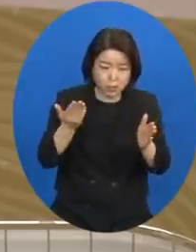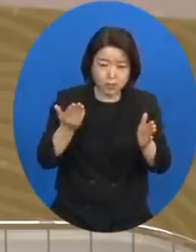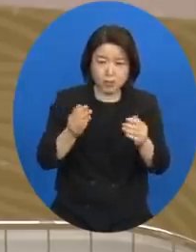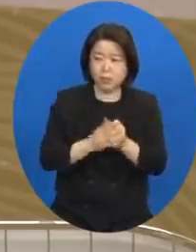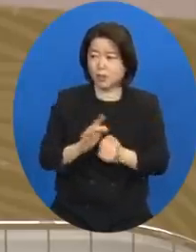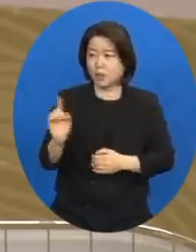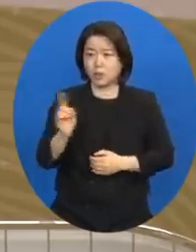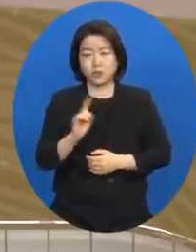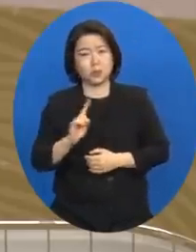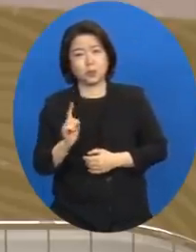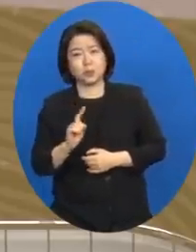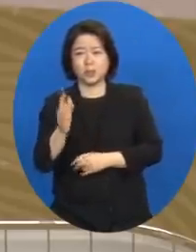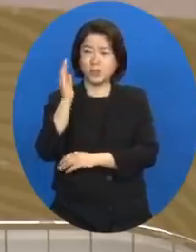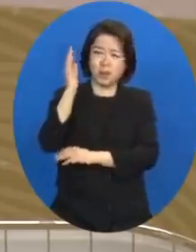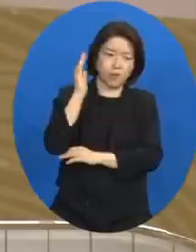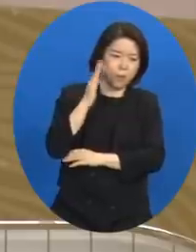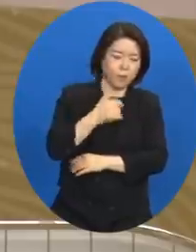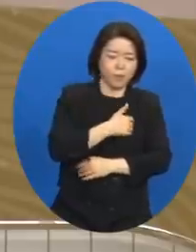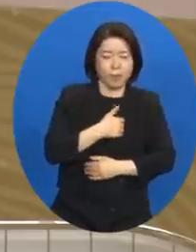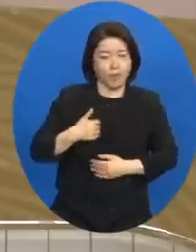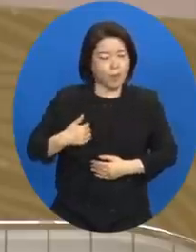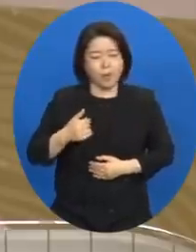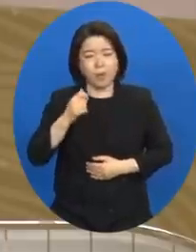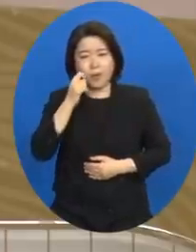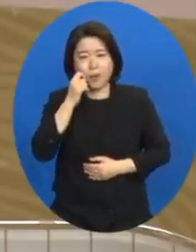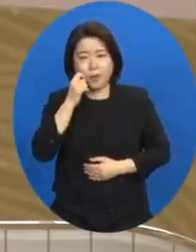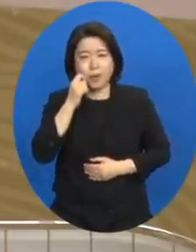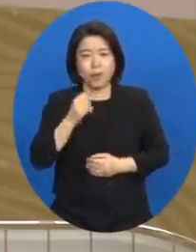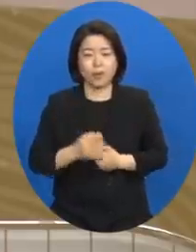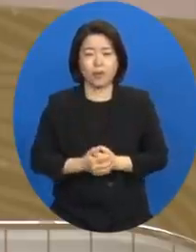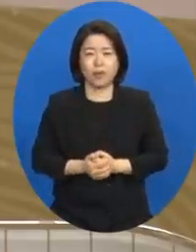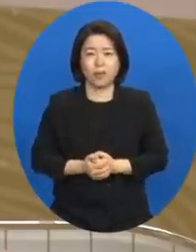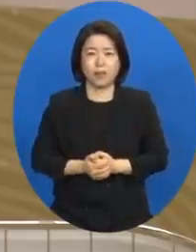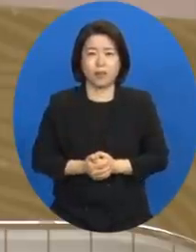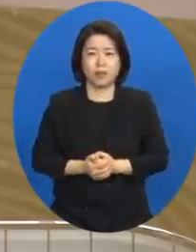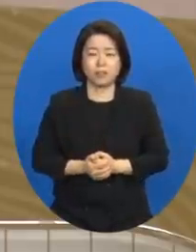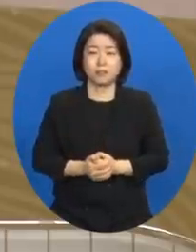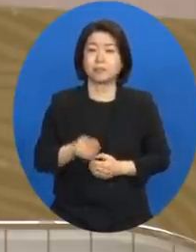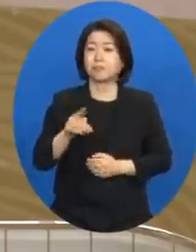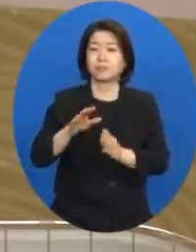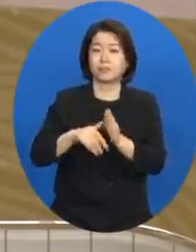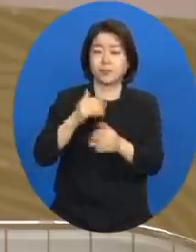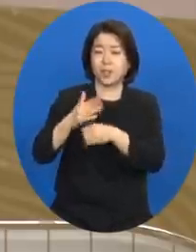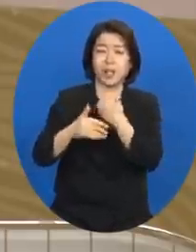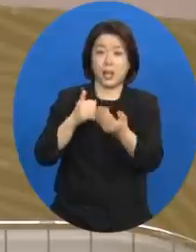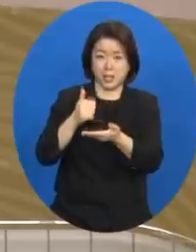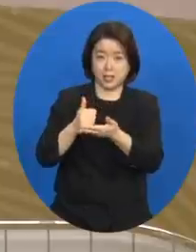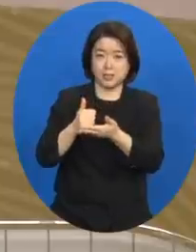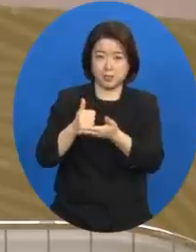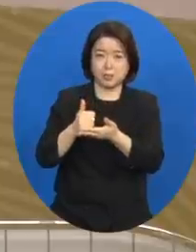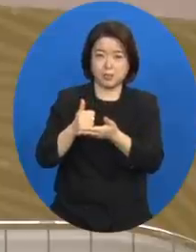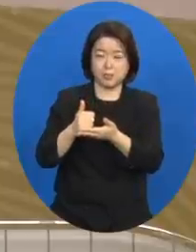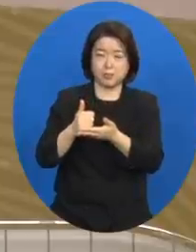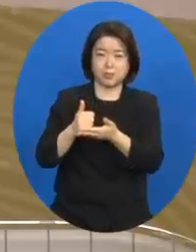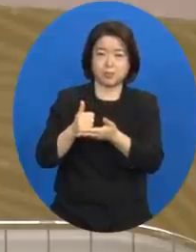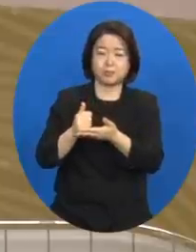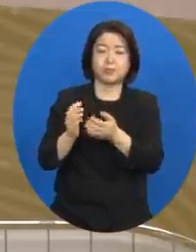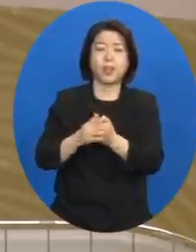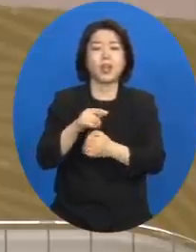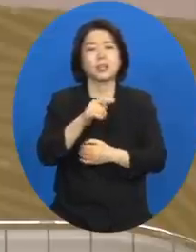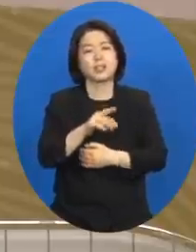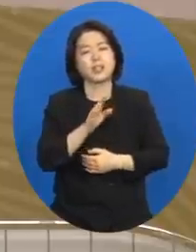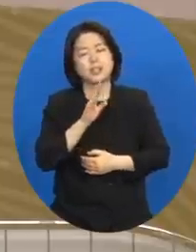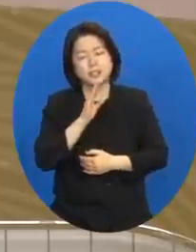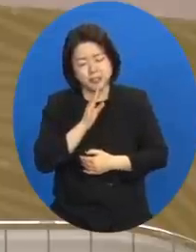도대체 예배를 시작할 자신이 없는 거예요, 자기가. 그때 하나님께서 그게 너의